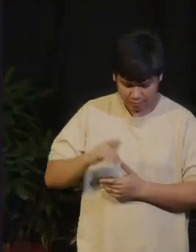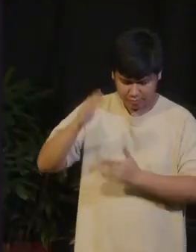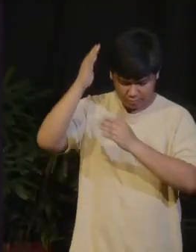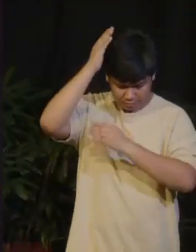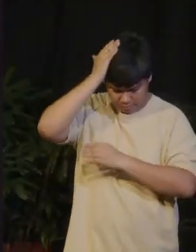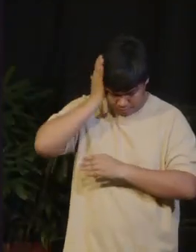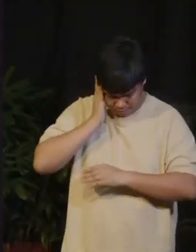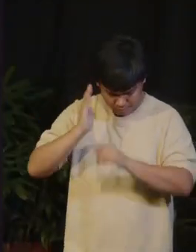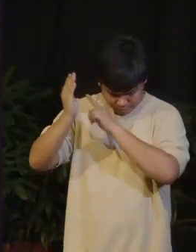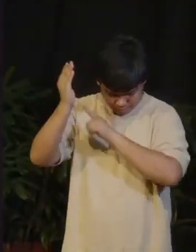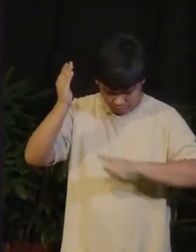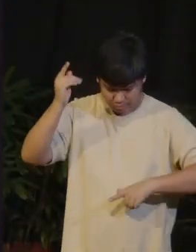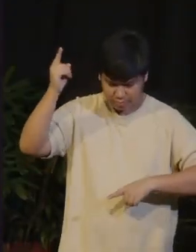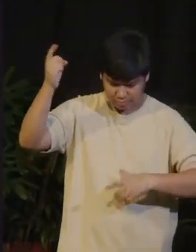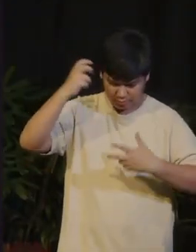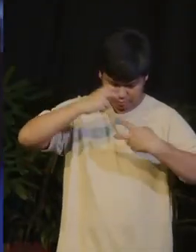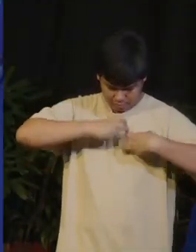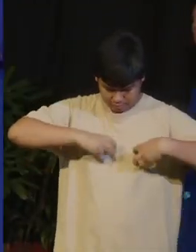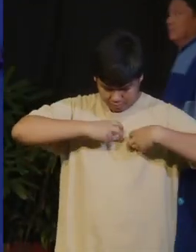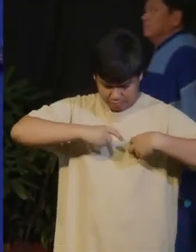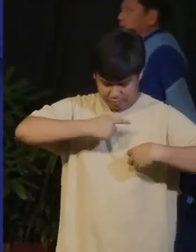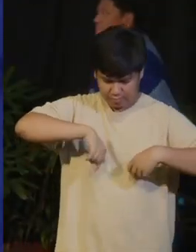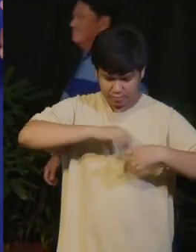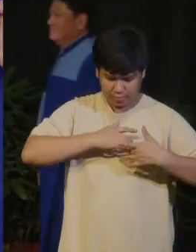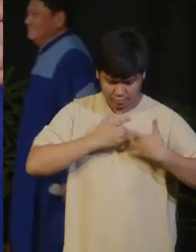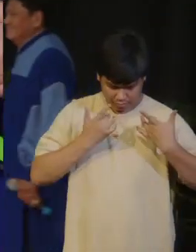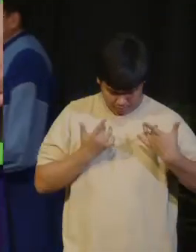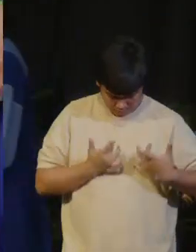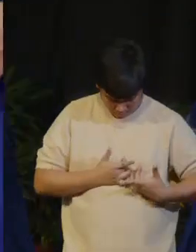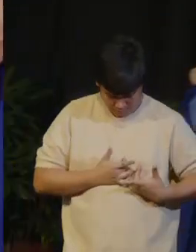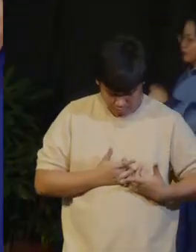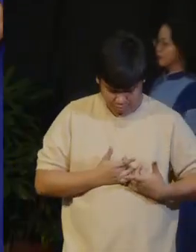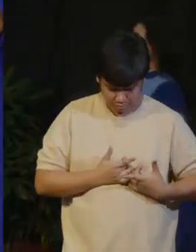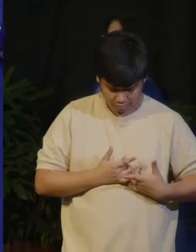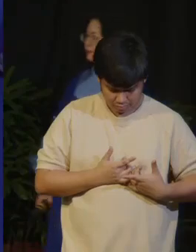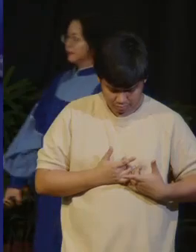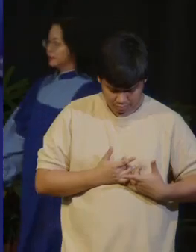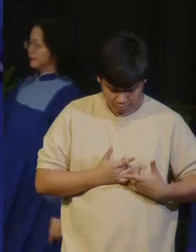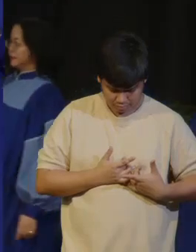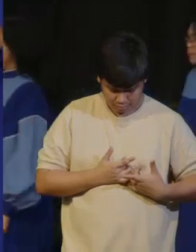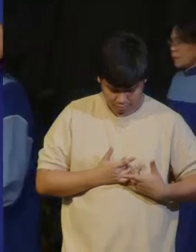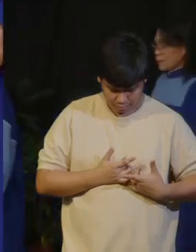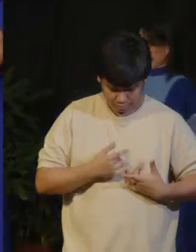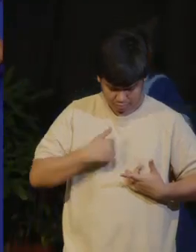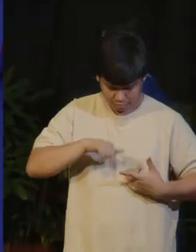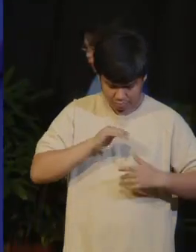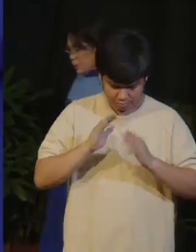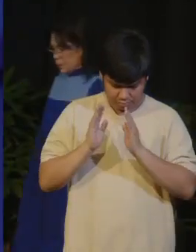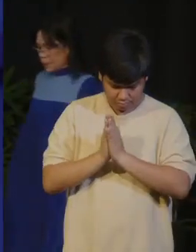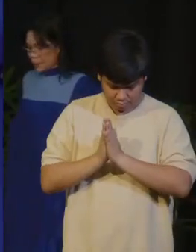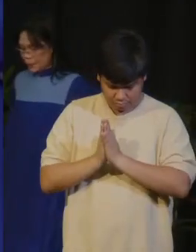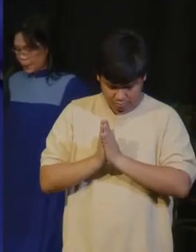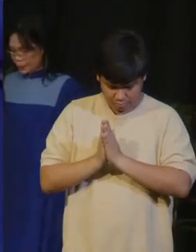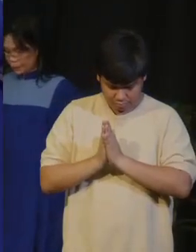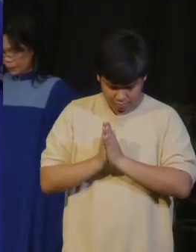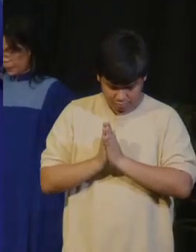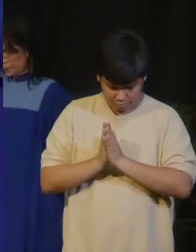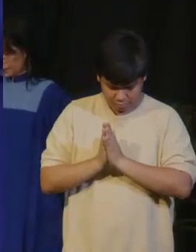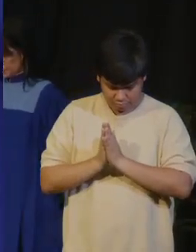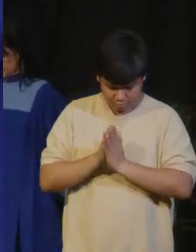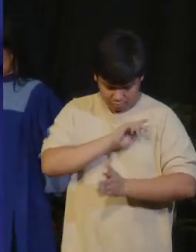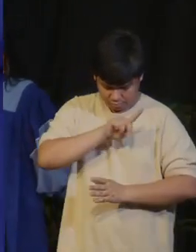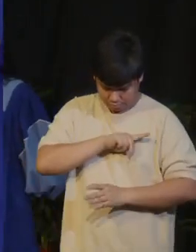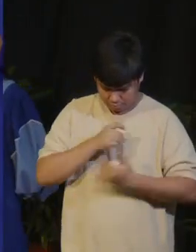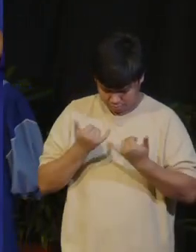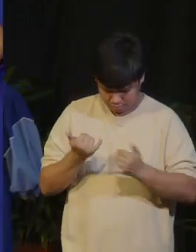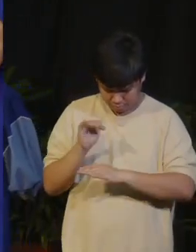Siyasatin niyo, Panginoon, ang bawat isa sa amin. At sa aming pananalangin sa inyo ng tahimik